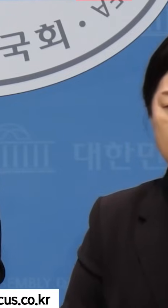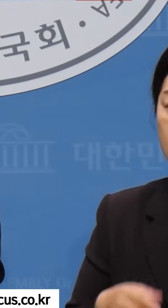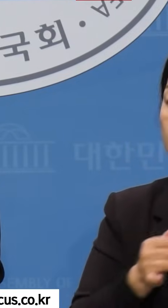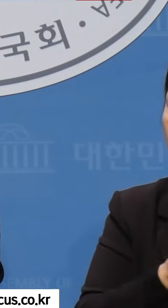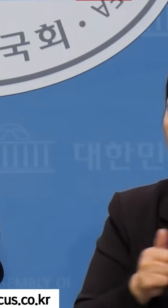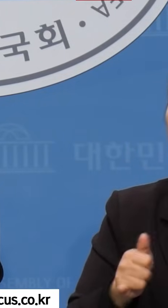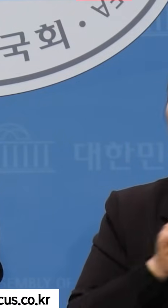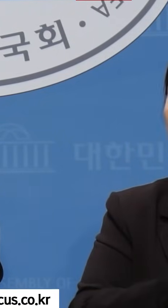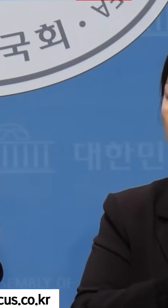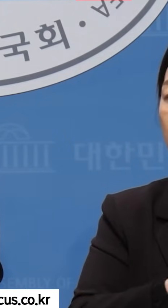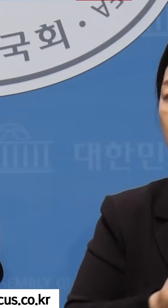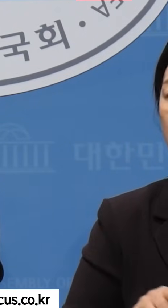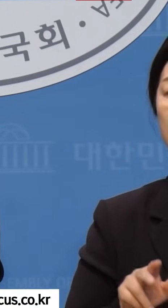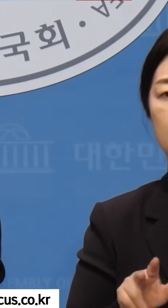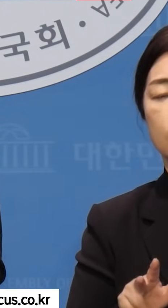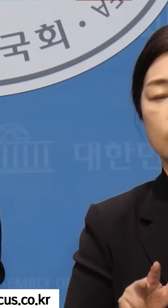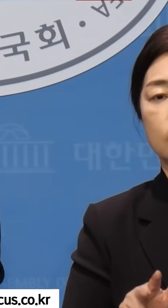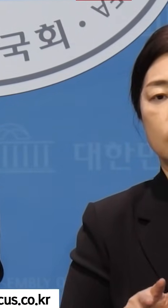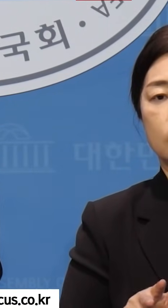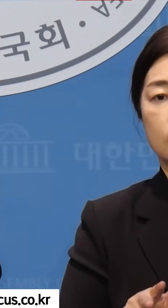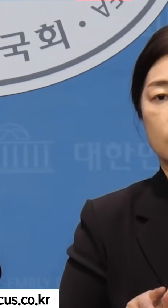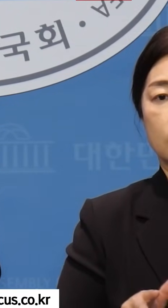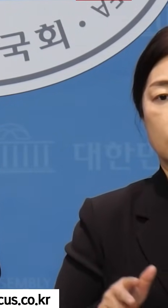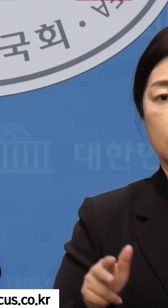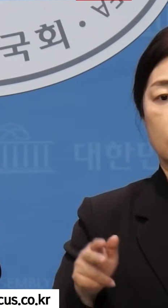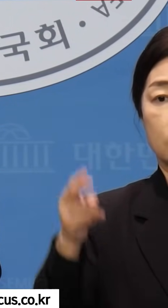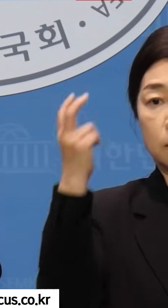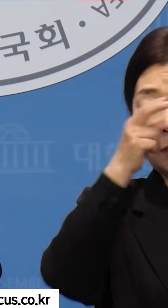지금 기소를 당하신